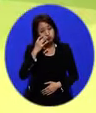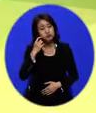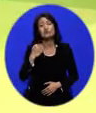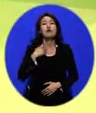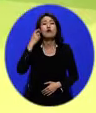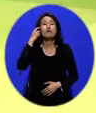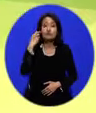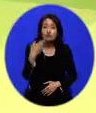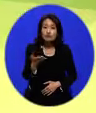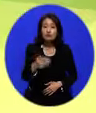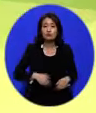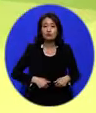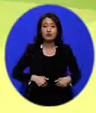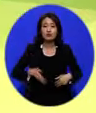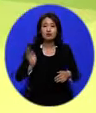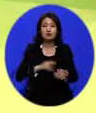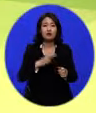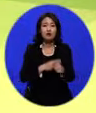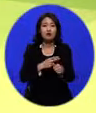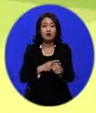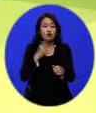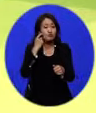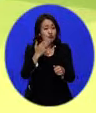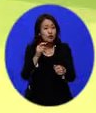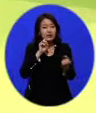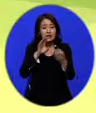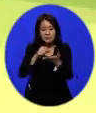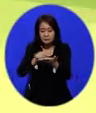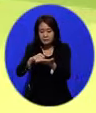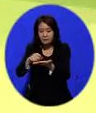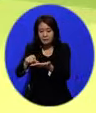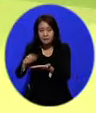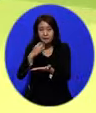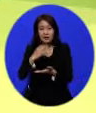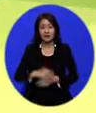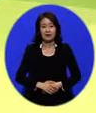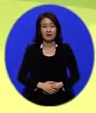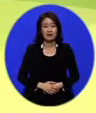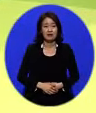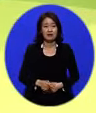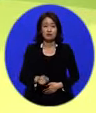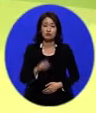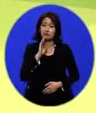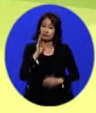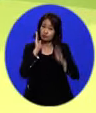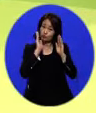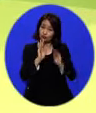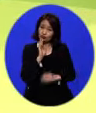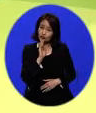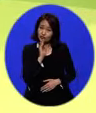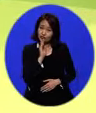질문을 해야 되는데 우리는 선생님들이 궁금한 거에 답만 쓴 거예요. 자, 그럼 그 진짜 공부일까요?